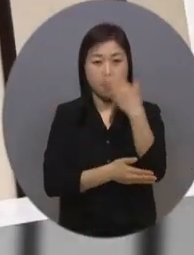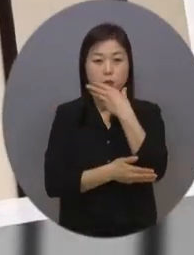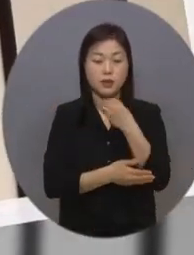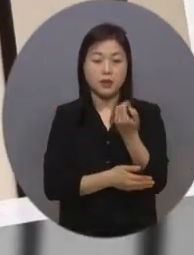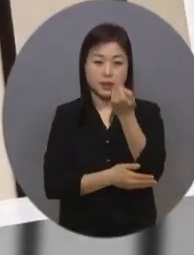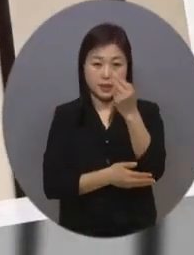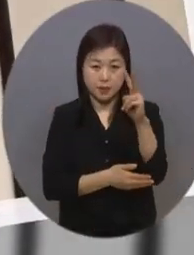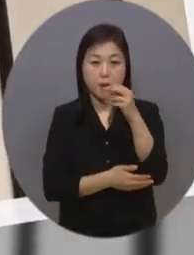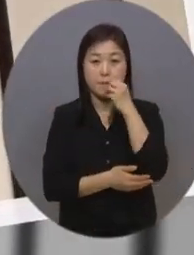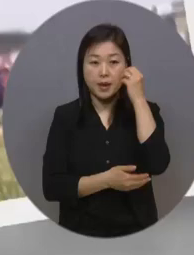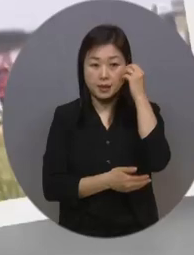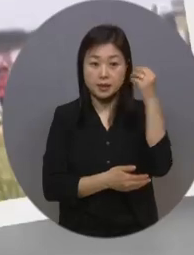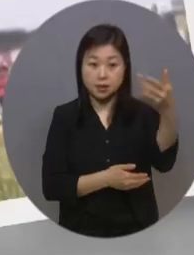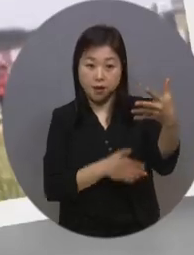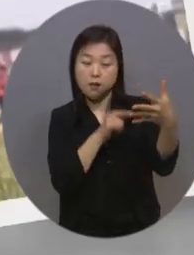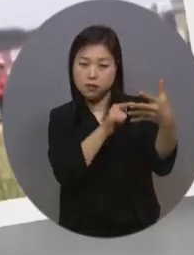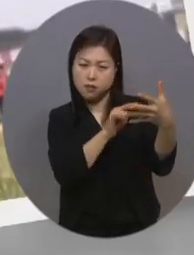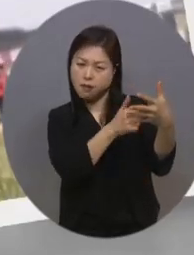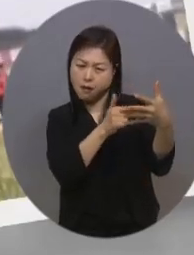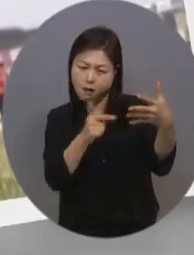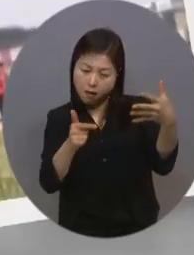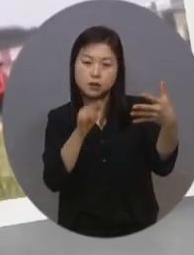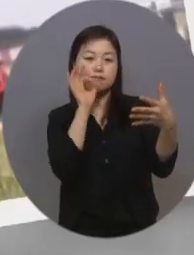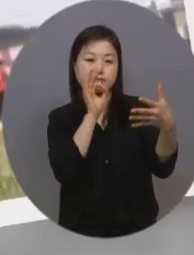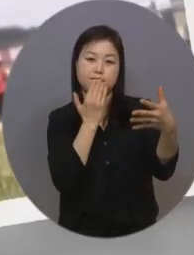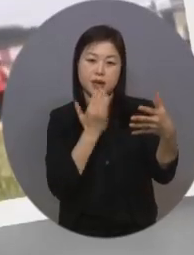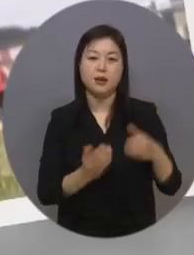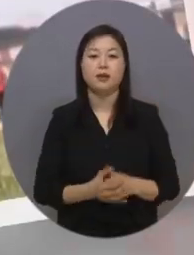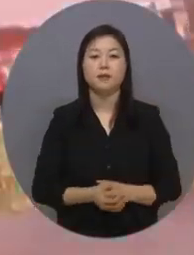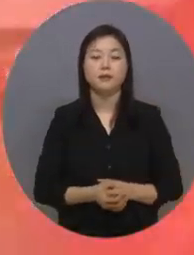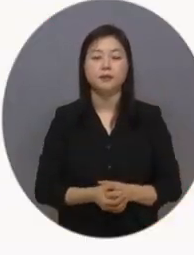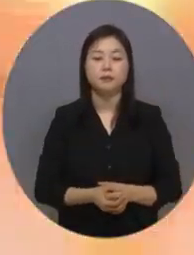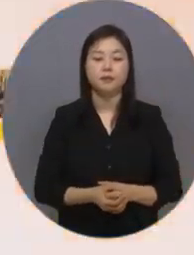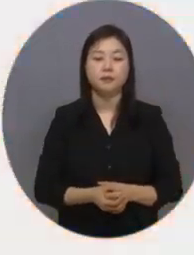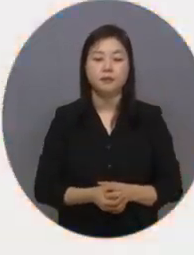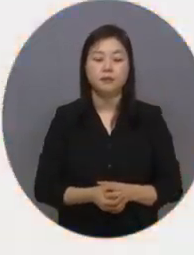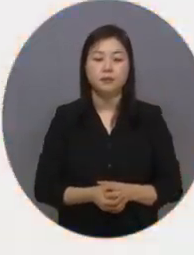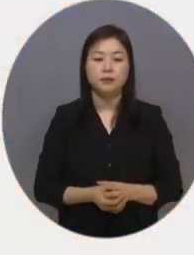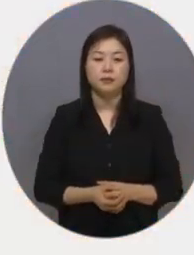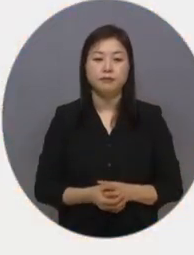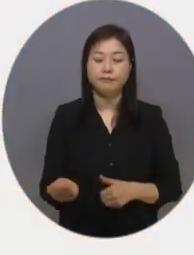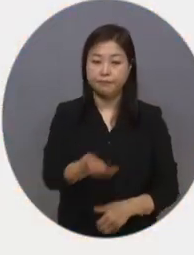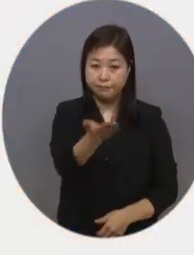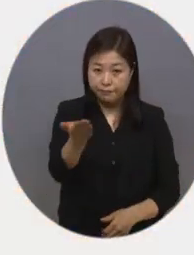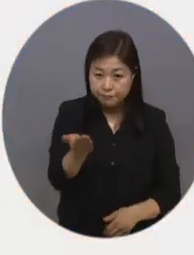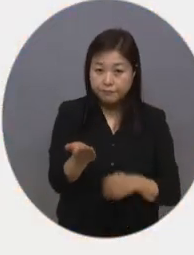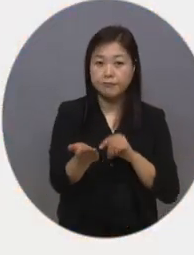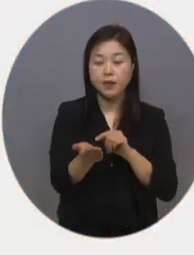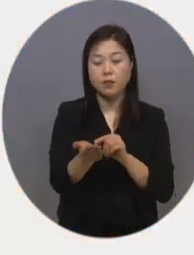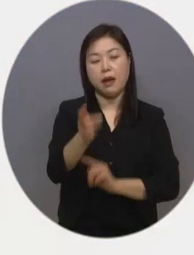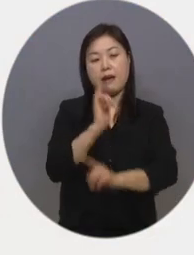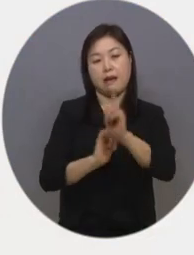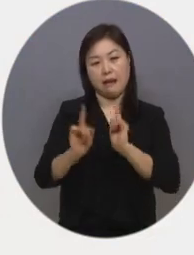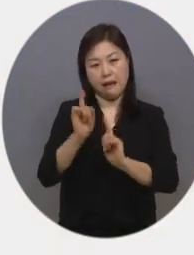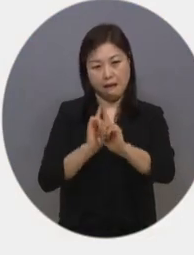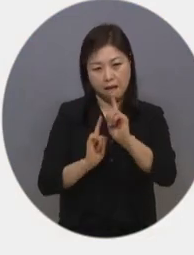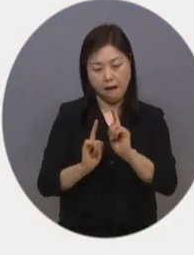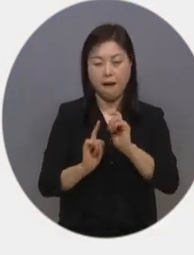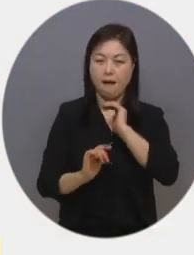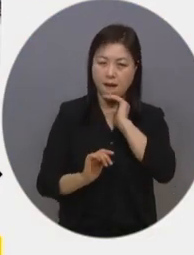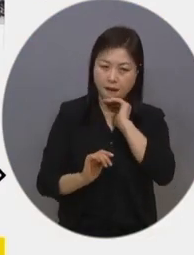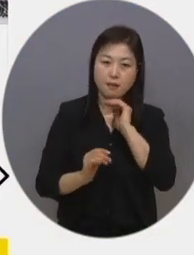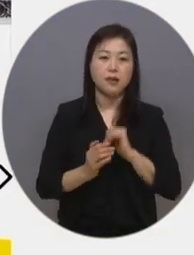웰페어뉴스 홈페이지를 통해 보다 다양한 소식을 접할 수 있습니다. 시청자 여러분의 제보를 기다립니다.